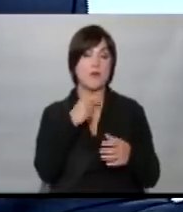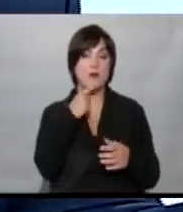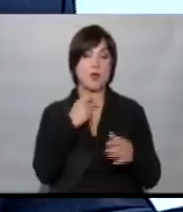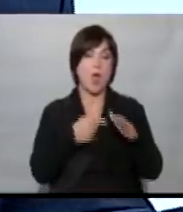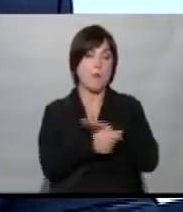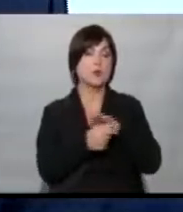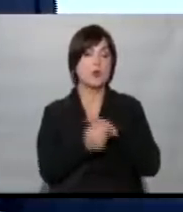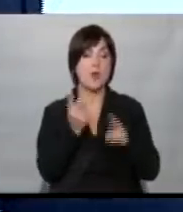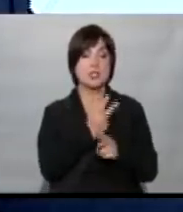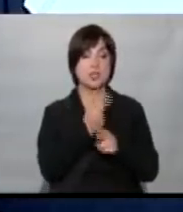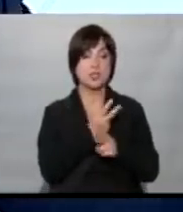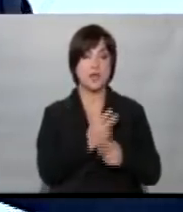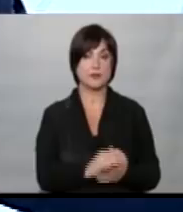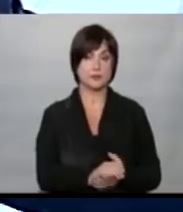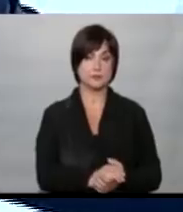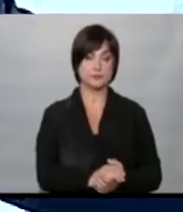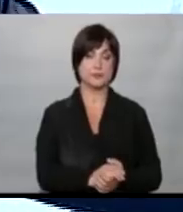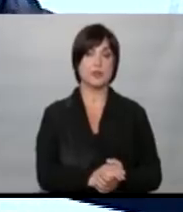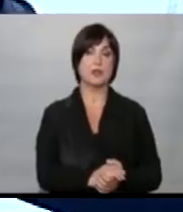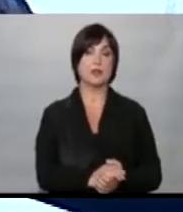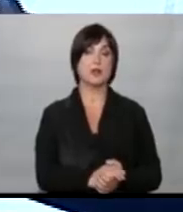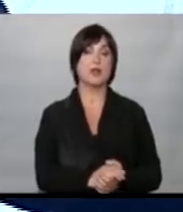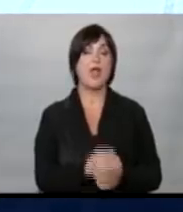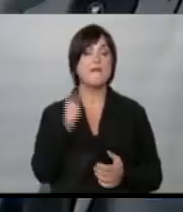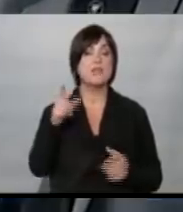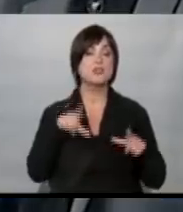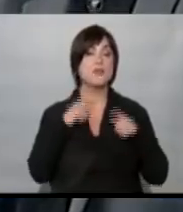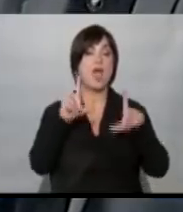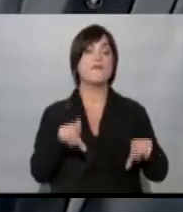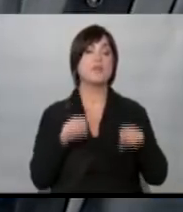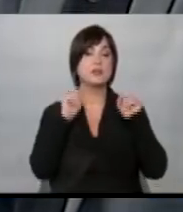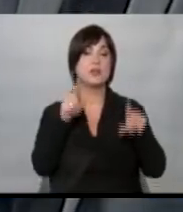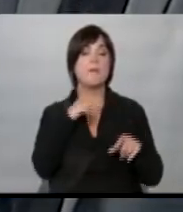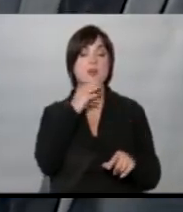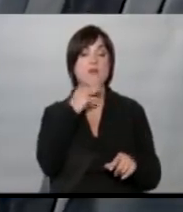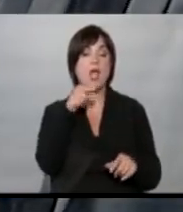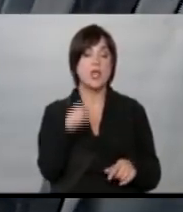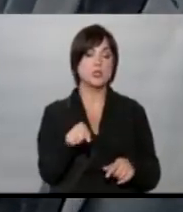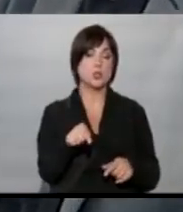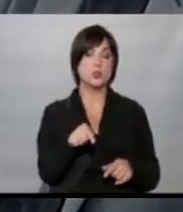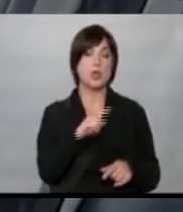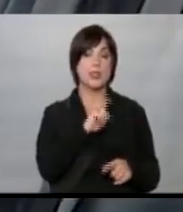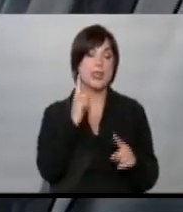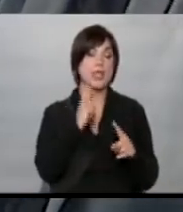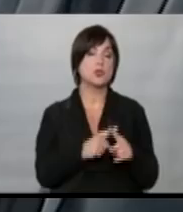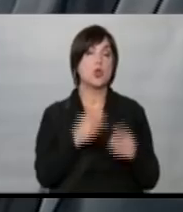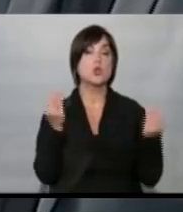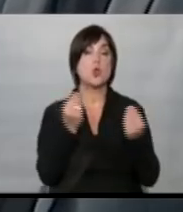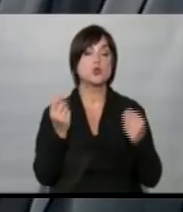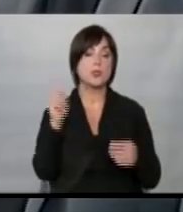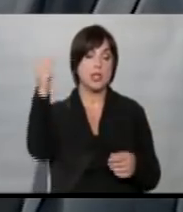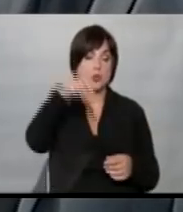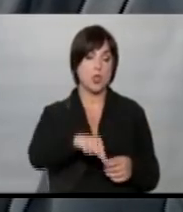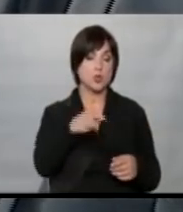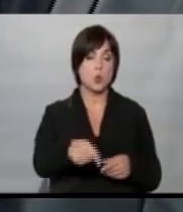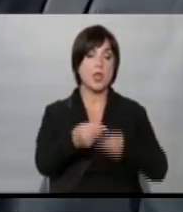подкупа држава. Не, ви кажам искрено, пошто вие идете во Австралија и ништо не ви боли за тука. Таму ќе не е точно тоа. Зошто не доаѓа тука